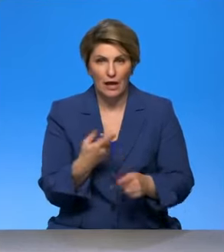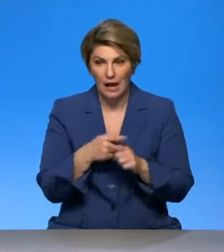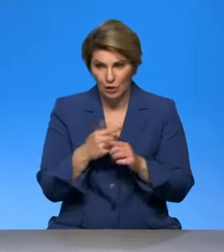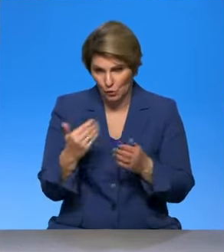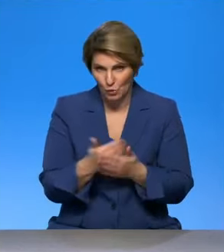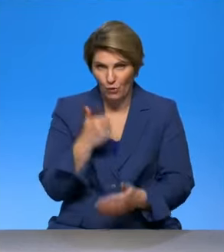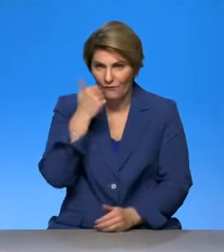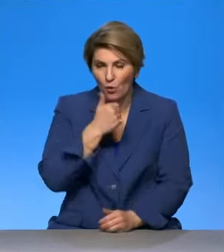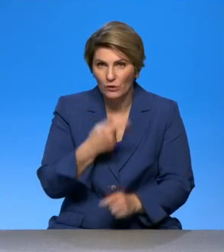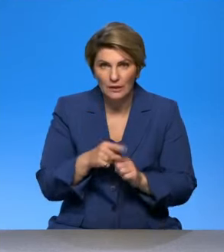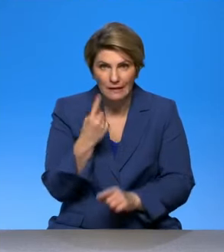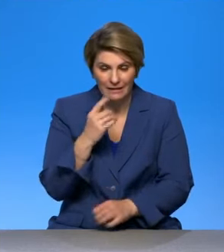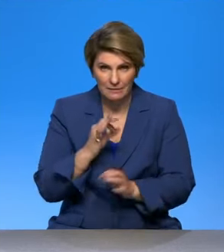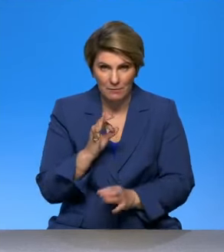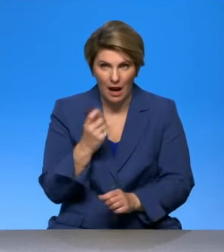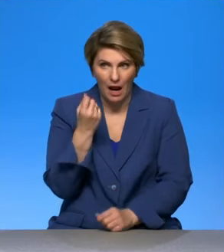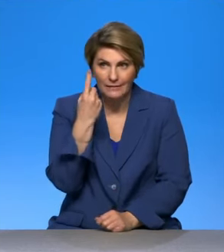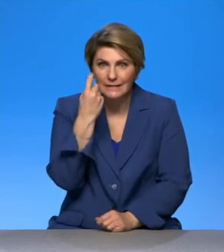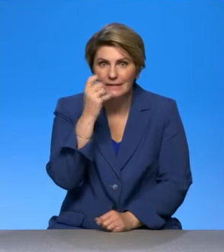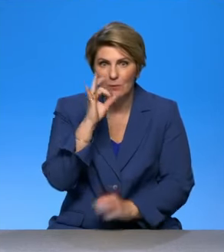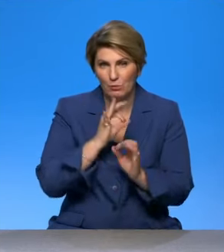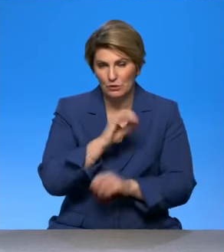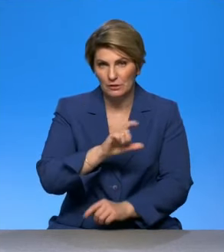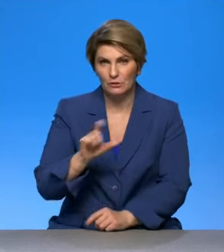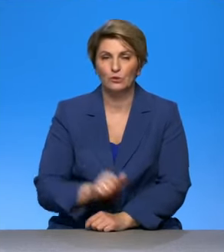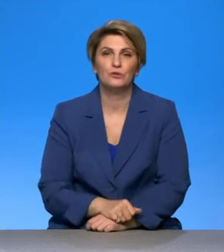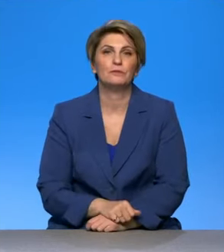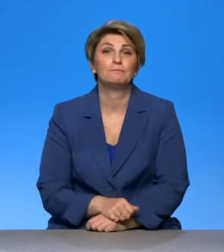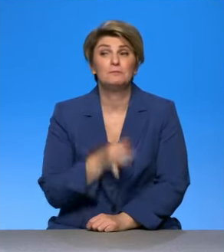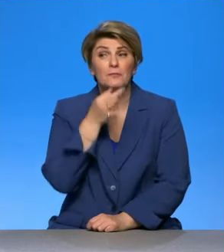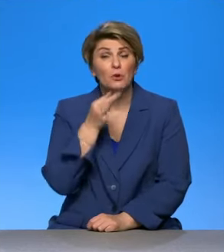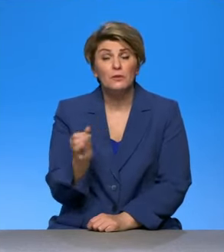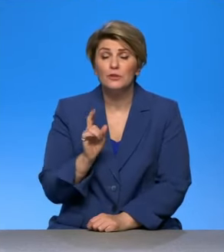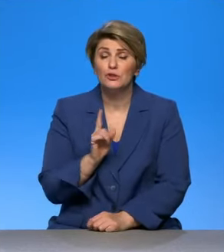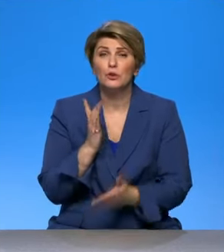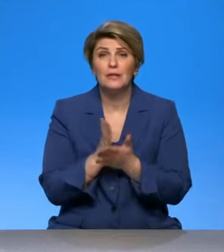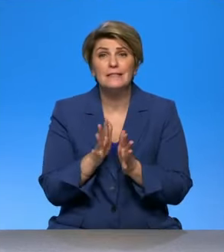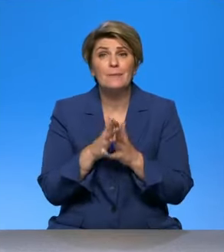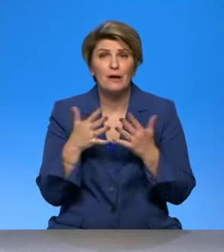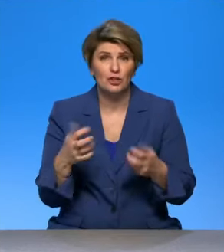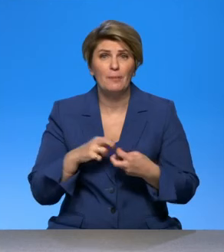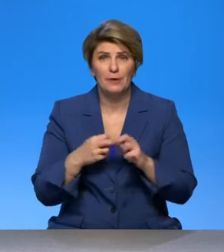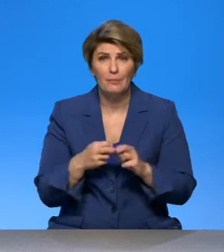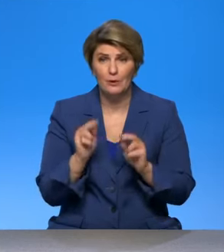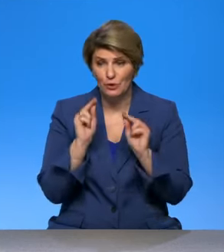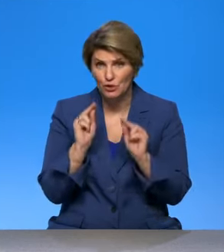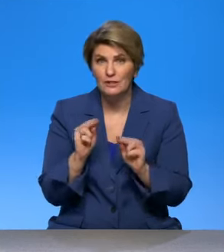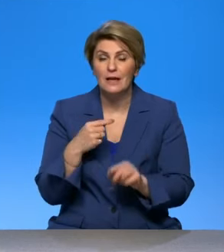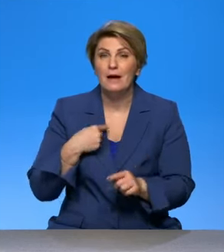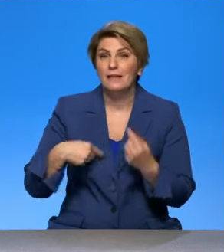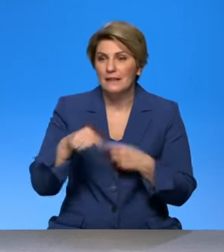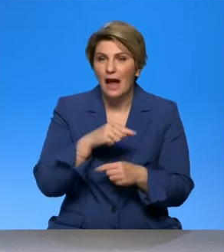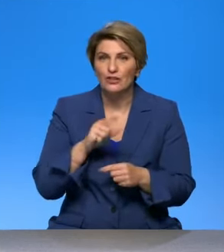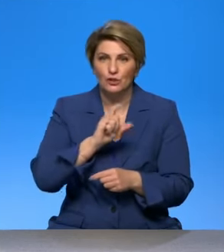это 11%. Ну, знаете, вот есть большая проблема. С одной стороны, я вам честно скажу, мы достаточно финансово грамотны, наше